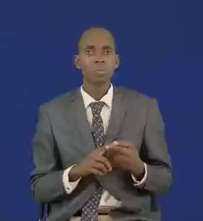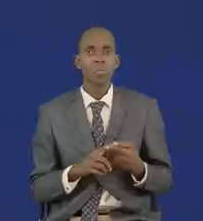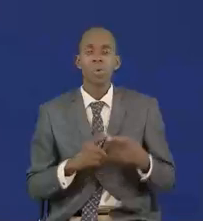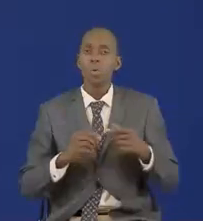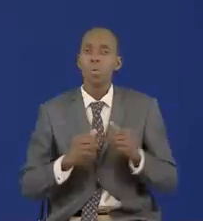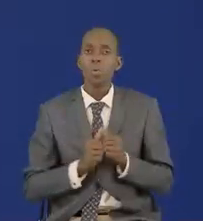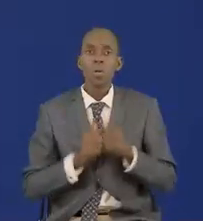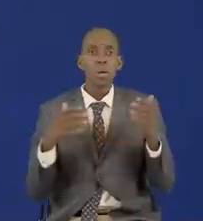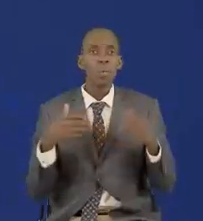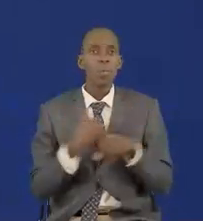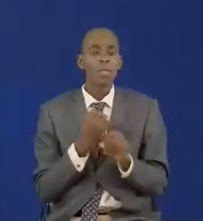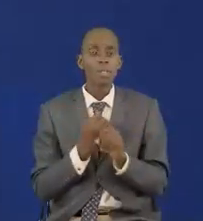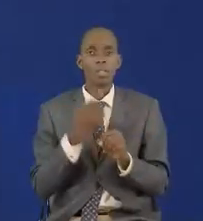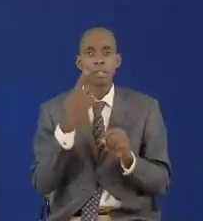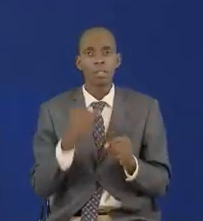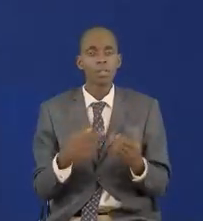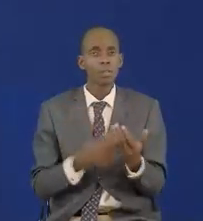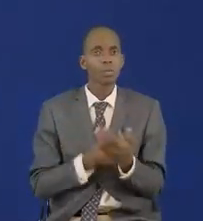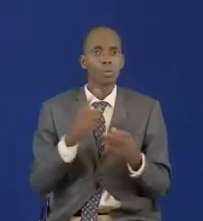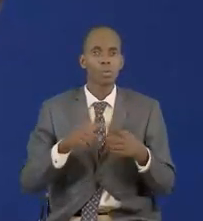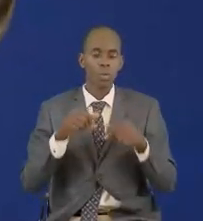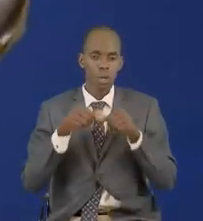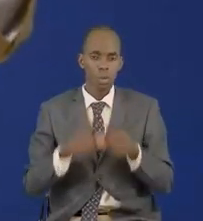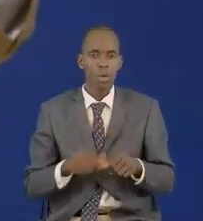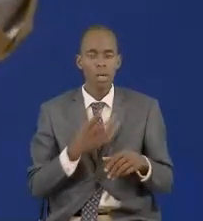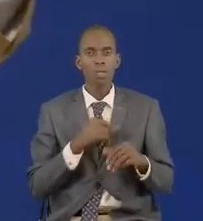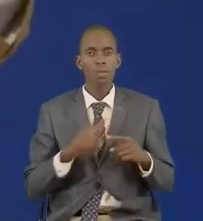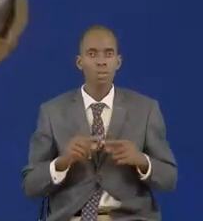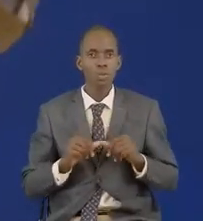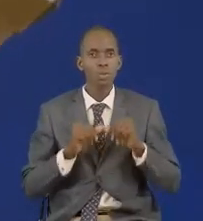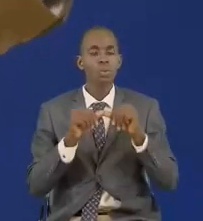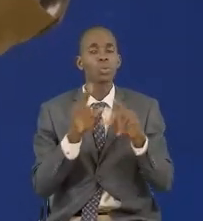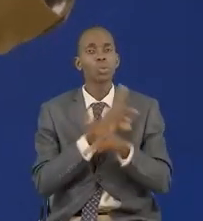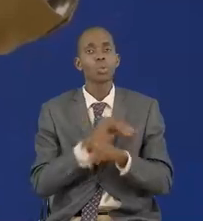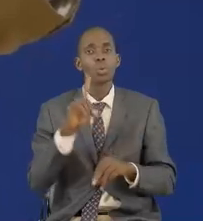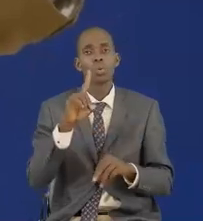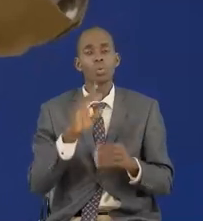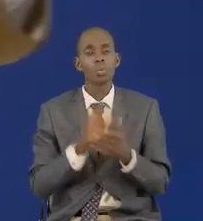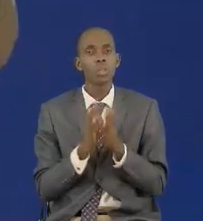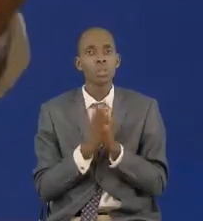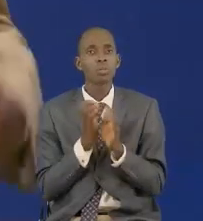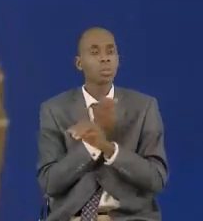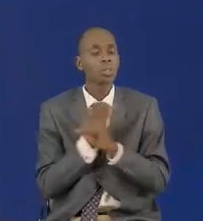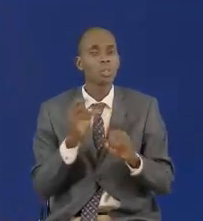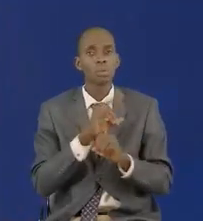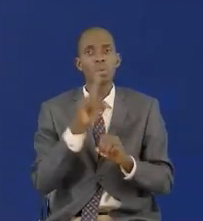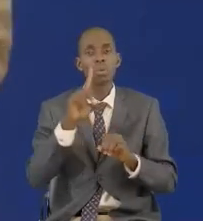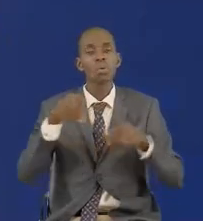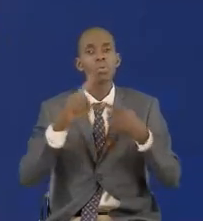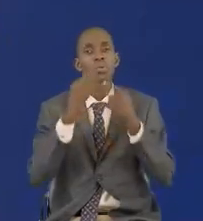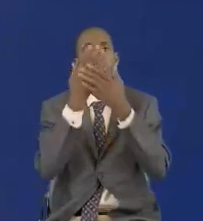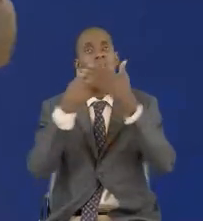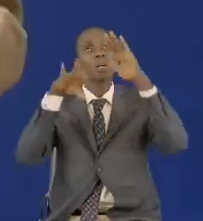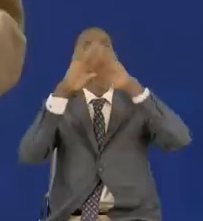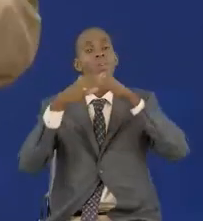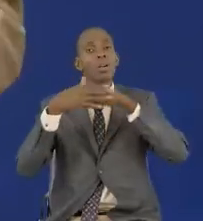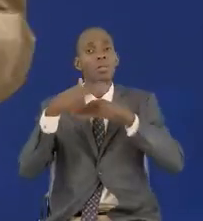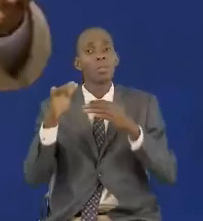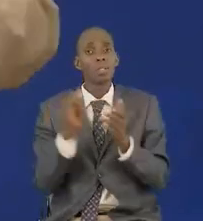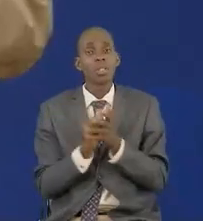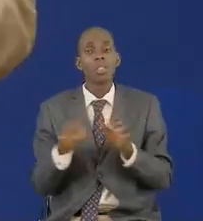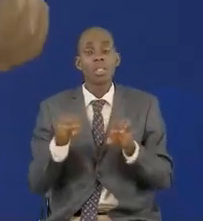que la vérité de l'Évangile restée continue personne n'ira au ciel personne ne sera sauvé voire